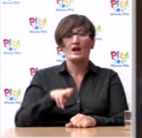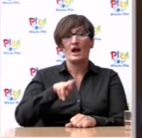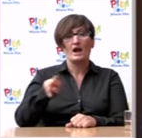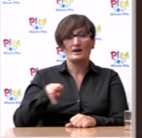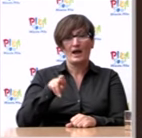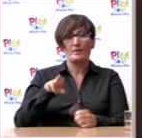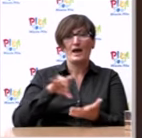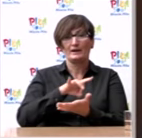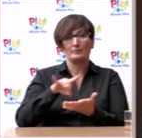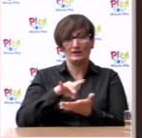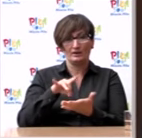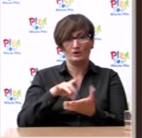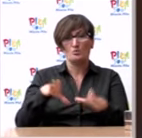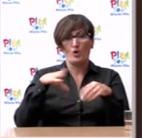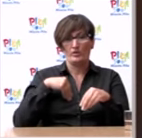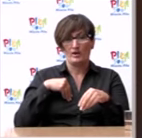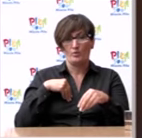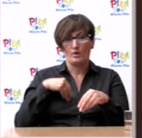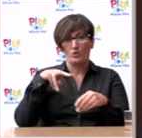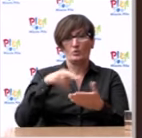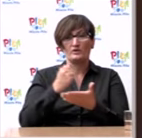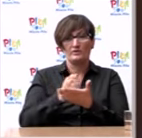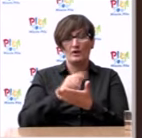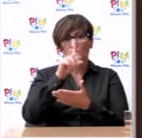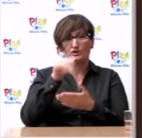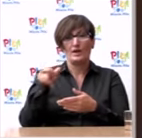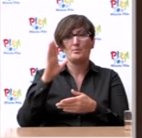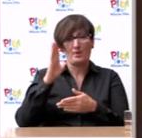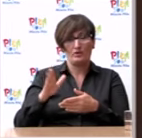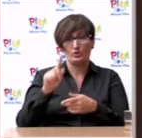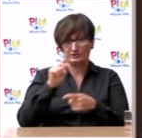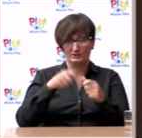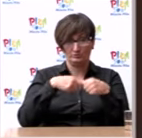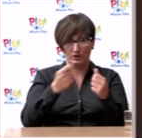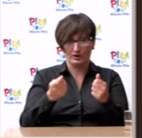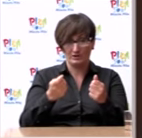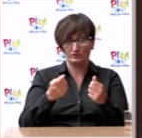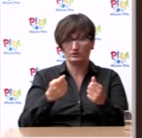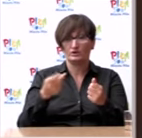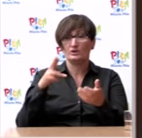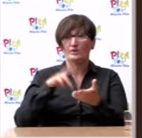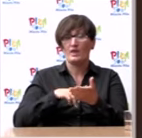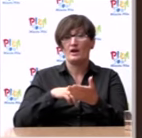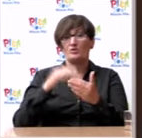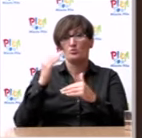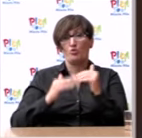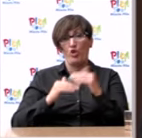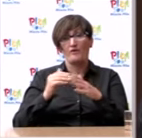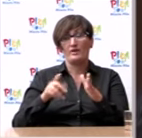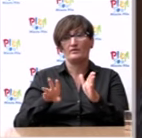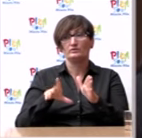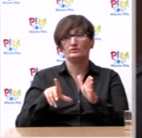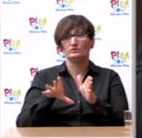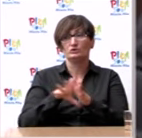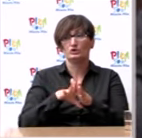tej gminy podjęła uchwałę, że będą one przeznaczone, zysk ze sprzedaży tych działek, na inwestycje w oświacie, niekoniecznie w tej